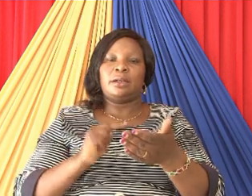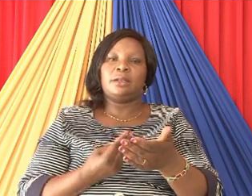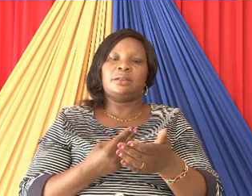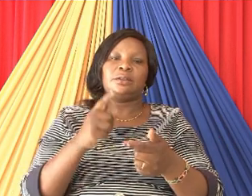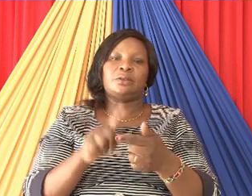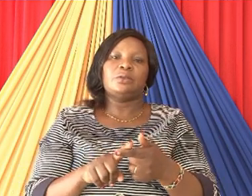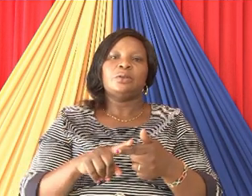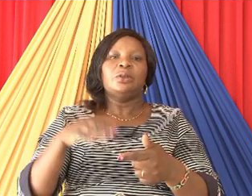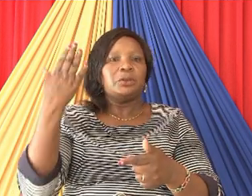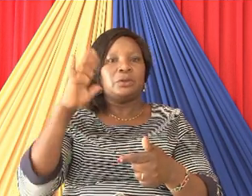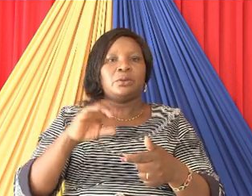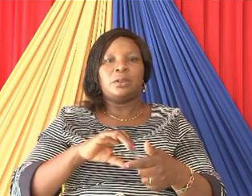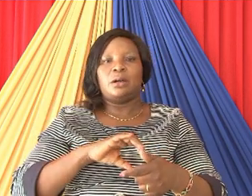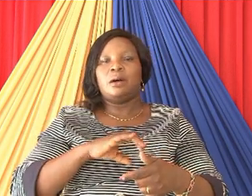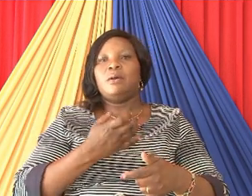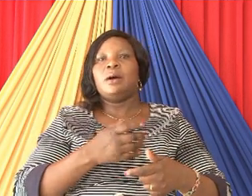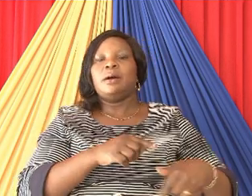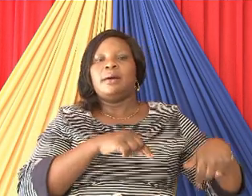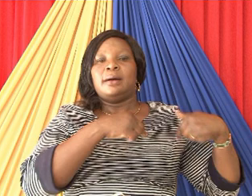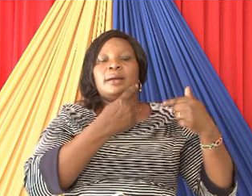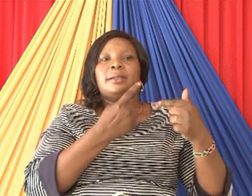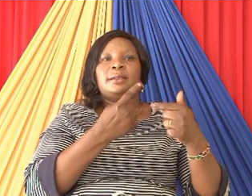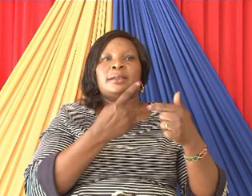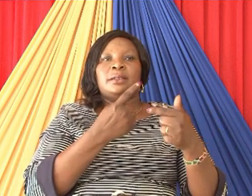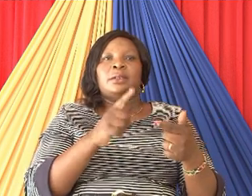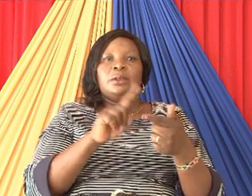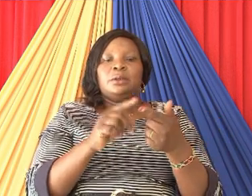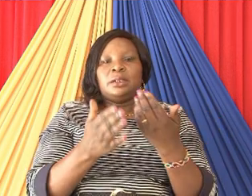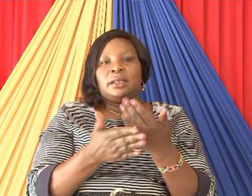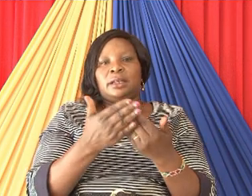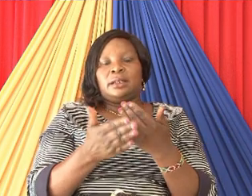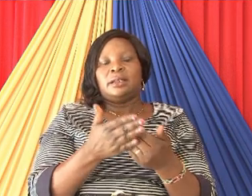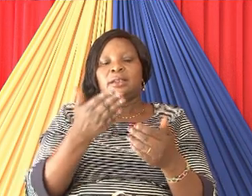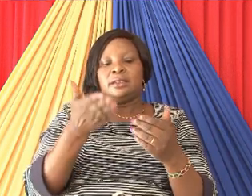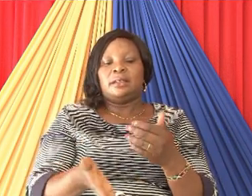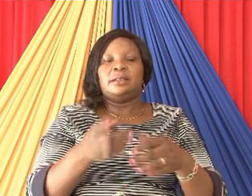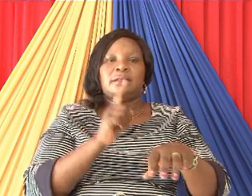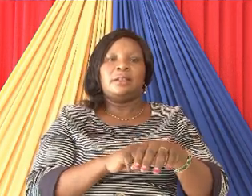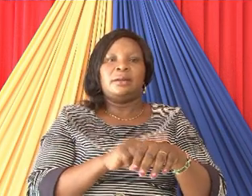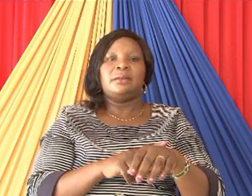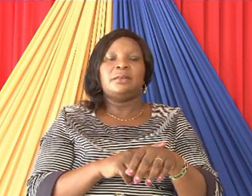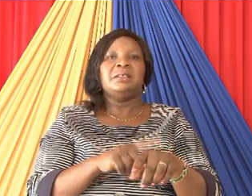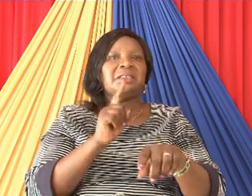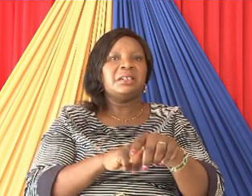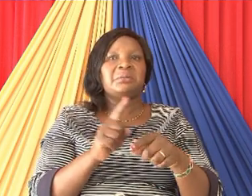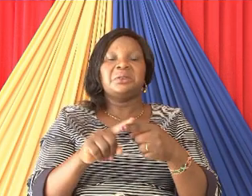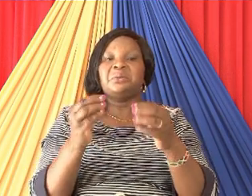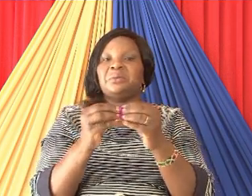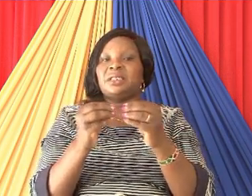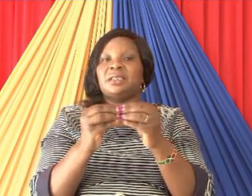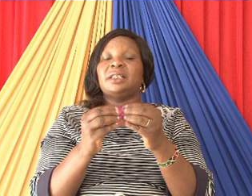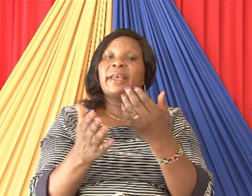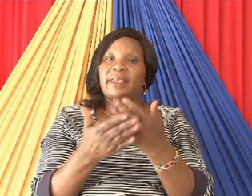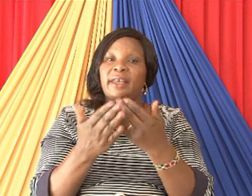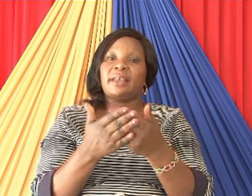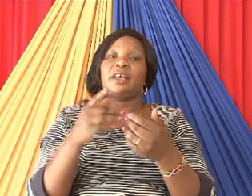tuweze kuilinda wakati huu ambapo hatuna nafasi ya kukutana. Linda moyo wako, na